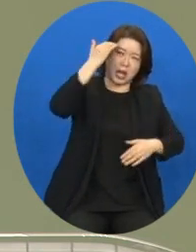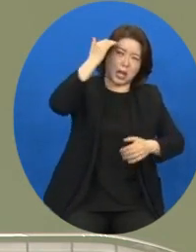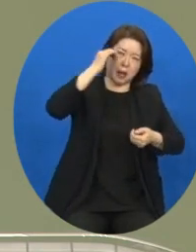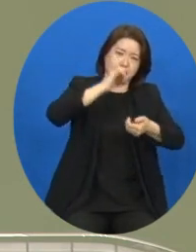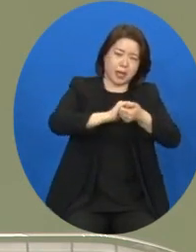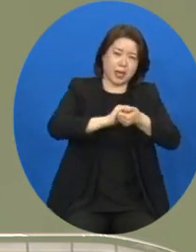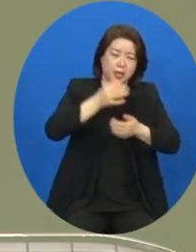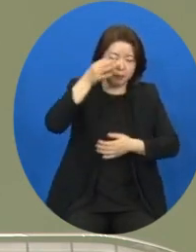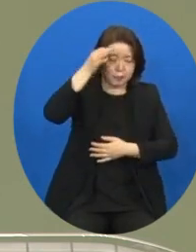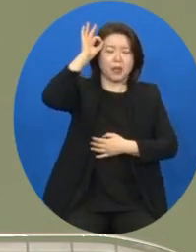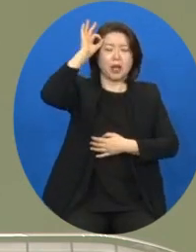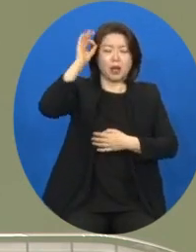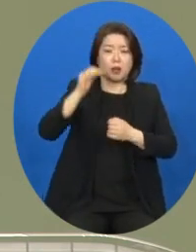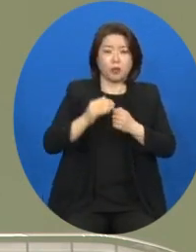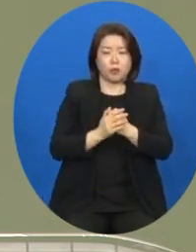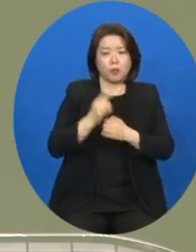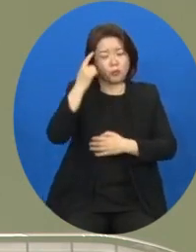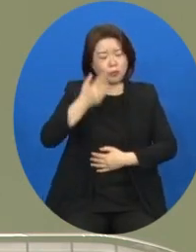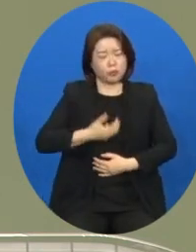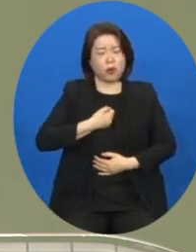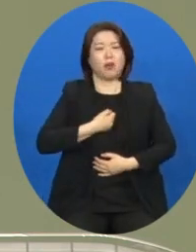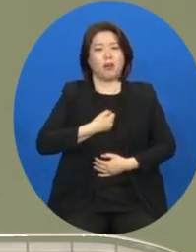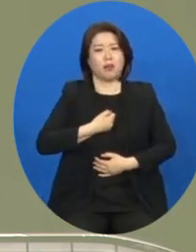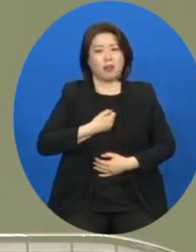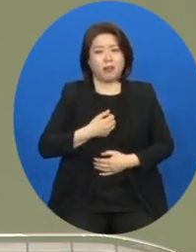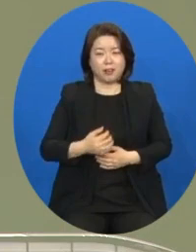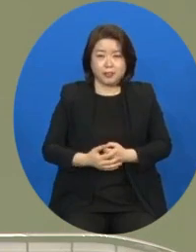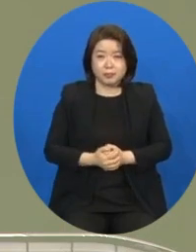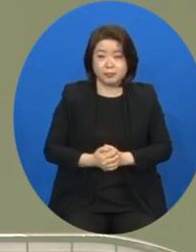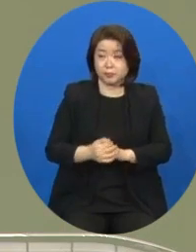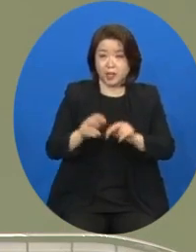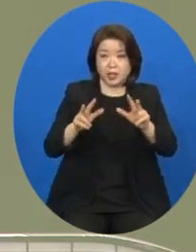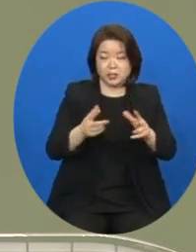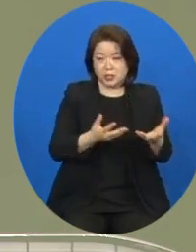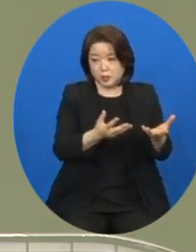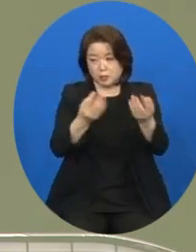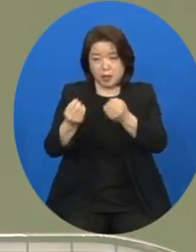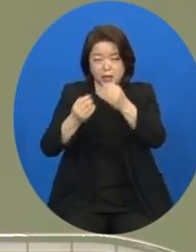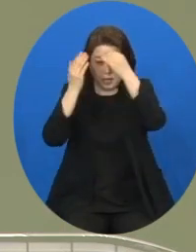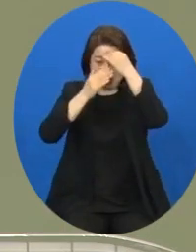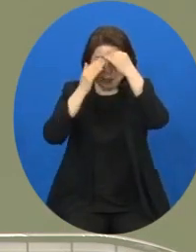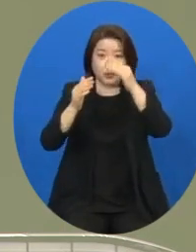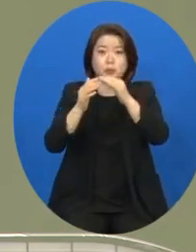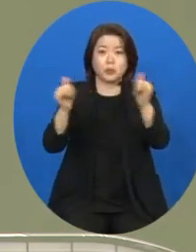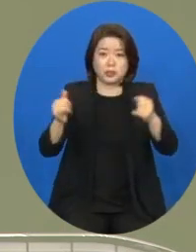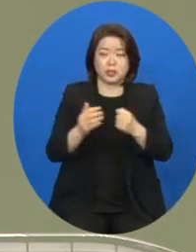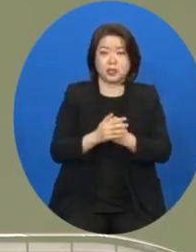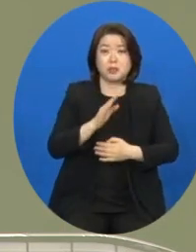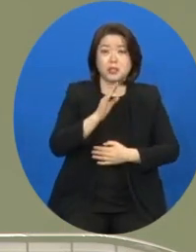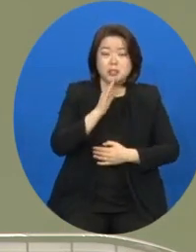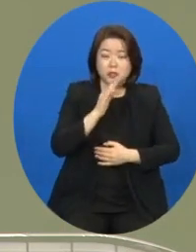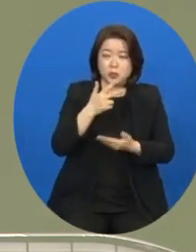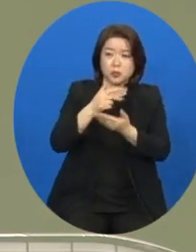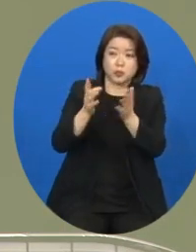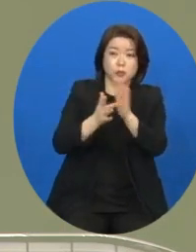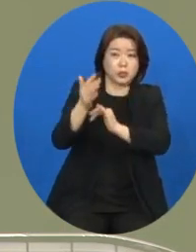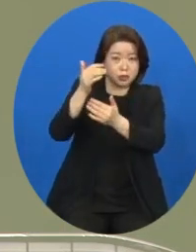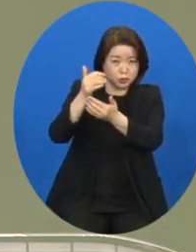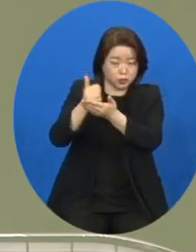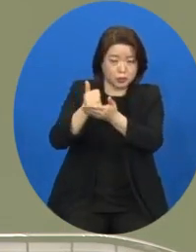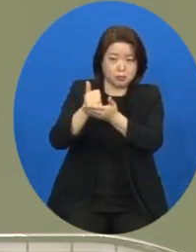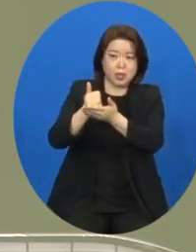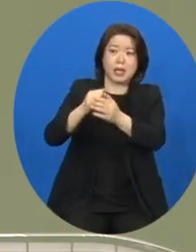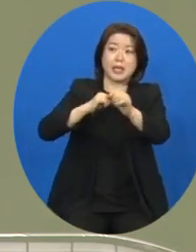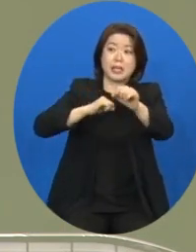깨닫고 큰 충격을 받았었어요. 지금도 많은 성도들이 실제로 주 예수님의 역사를 경험하지